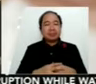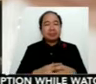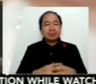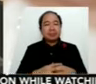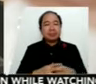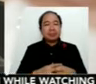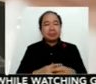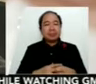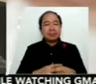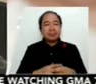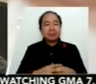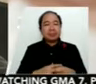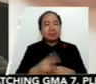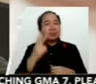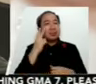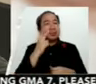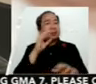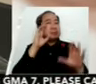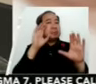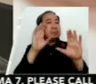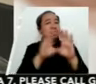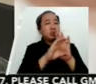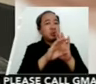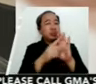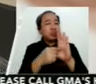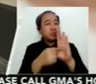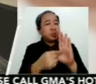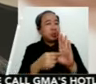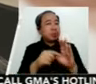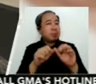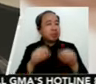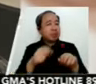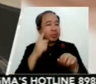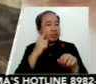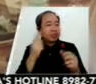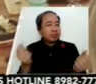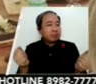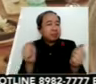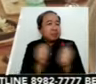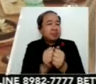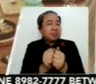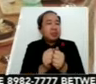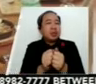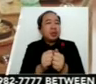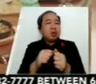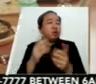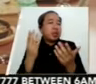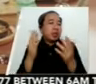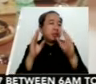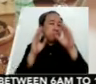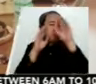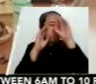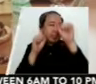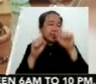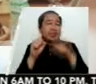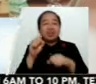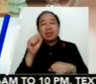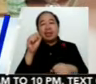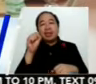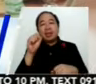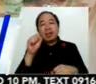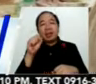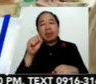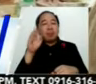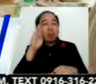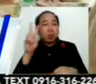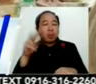Sa larawang ito, unang umugong ang posibilidad ng pagtatambal ng Noe Mayor Sara Duterte at dating Senador Bongbong Marcos para sa eleksyon